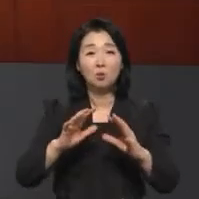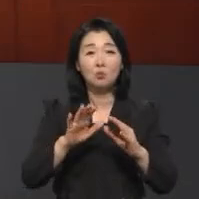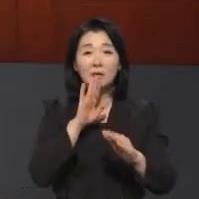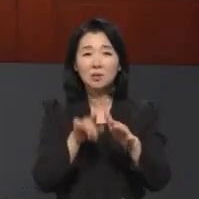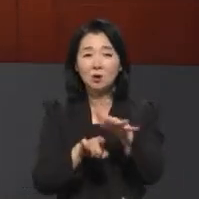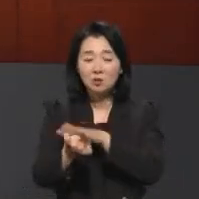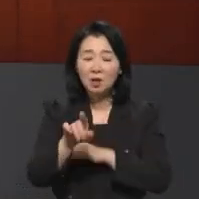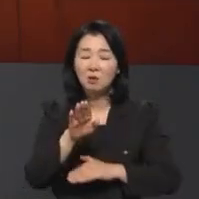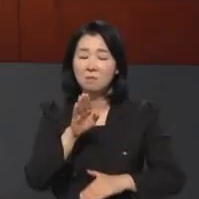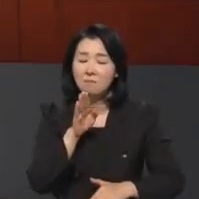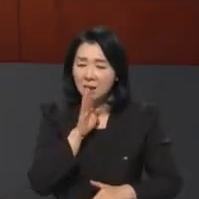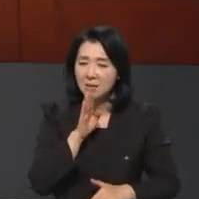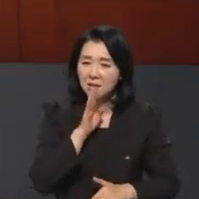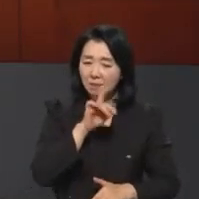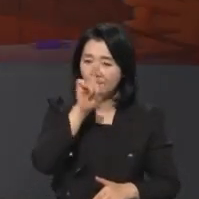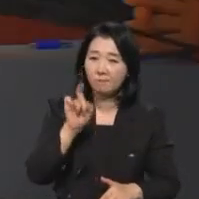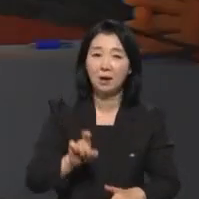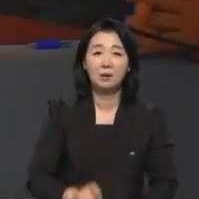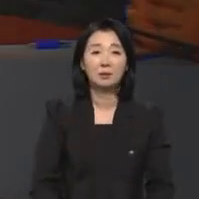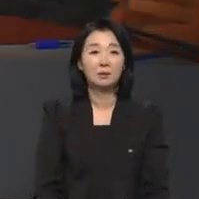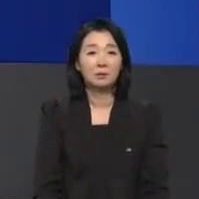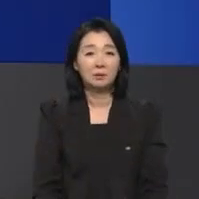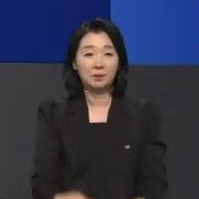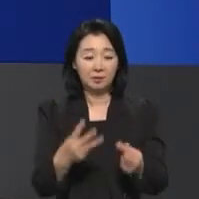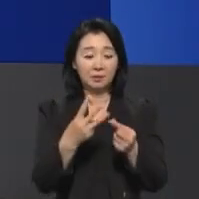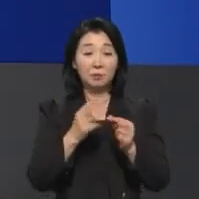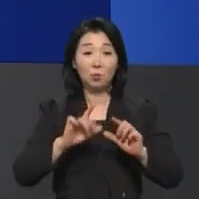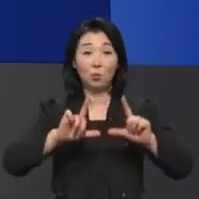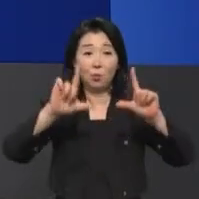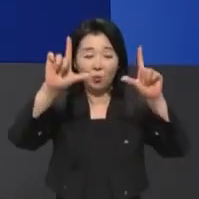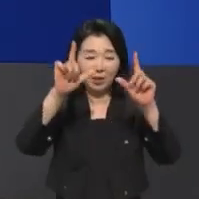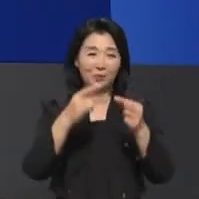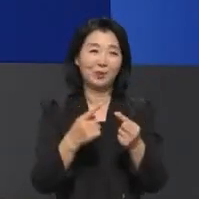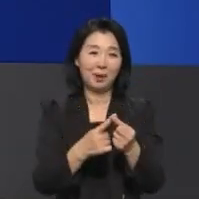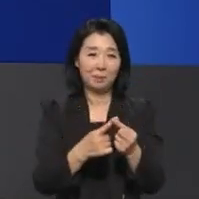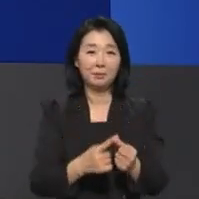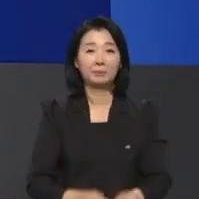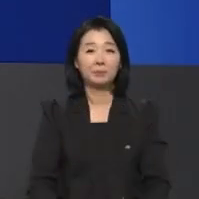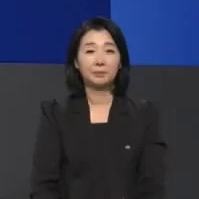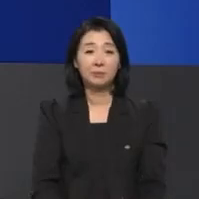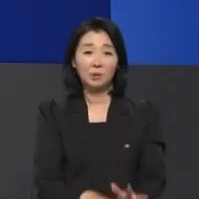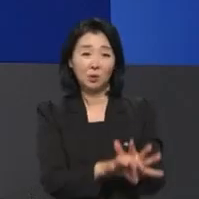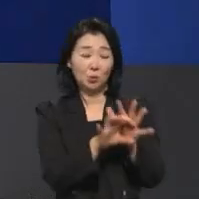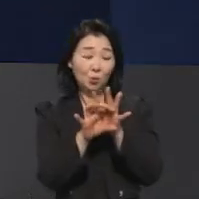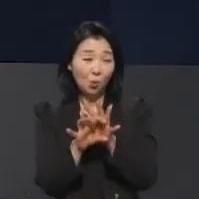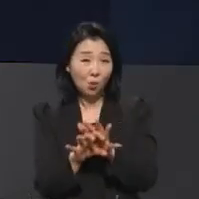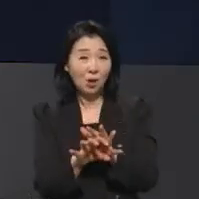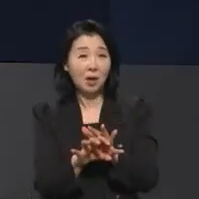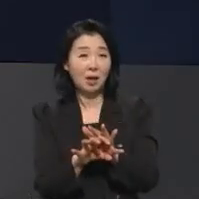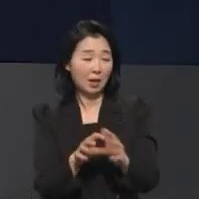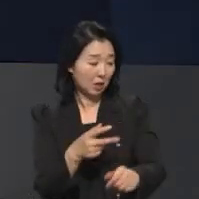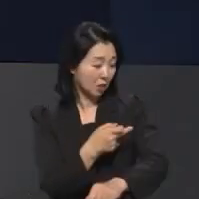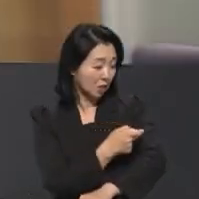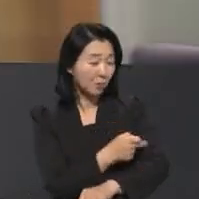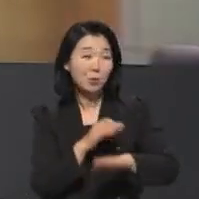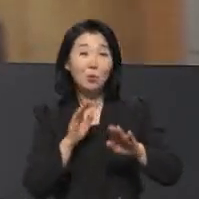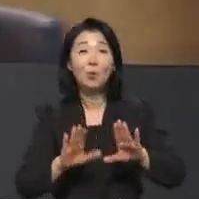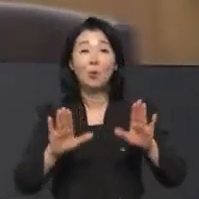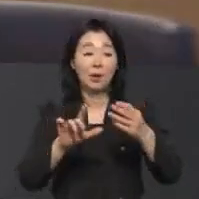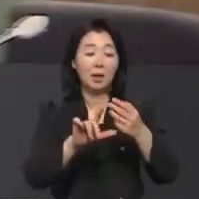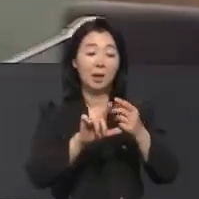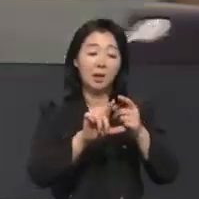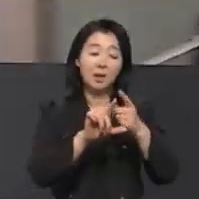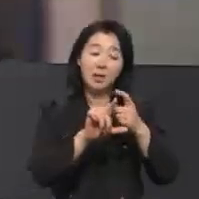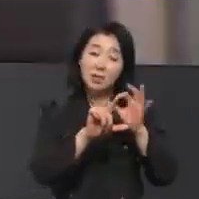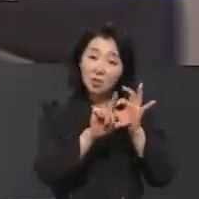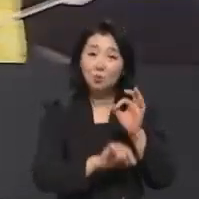게 맞는지 의문이 듭니다. 네, 세 번째 픽은 올해도 한 번입니다. 코로나 예방접종, 올해는 10월과 11월 중에